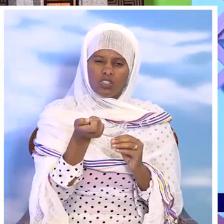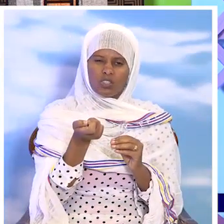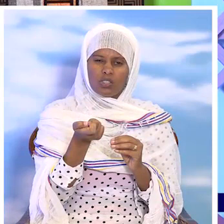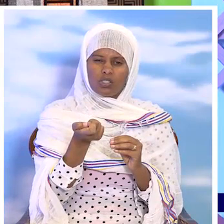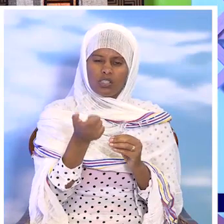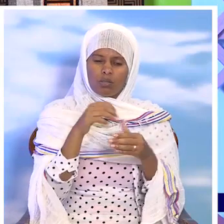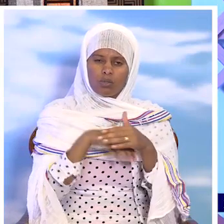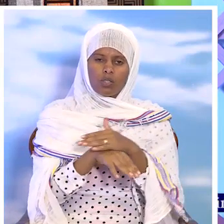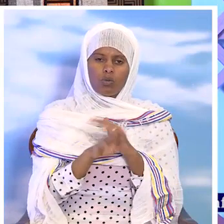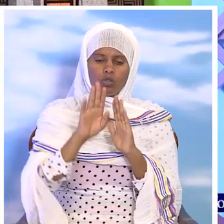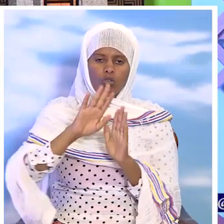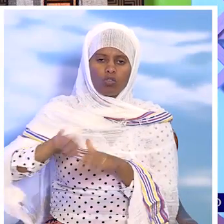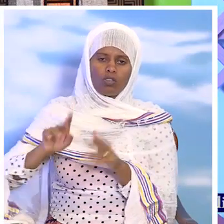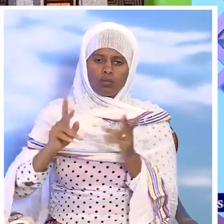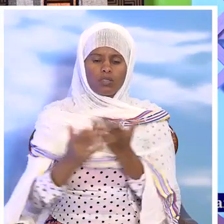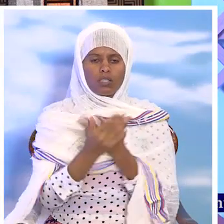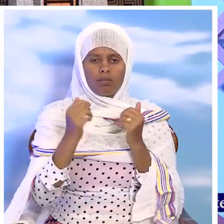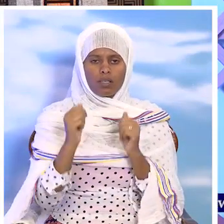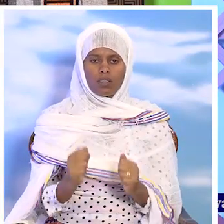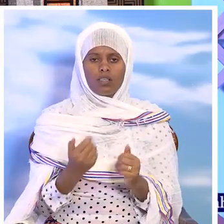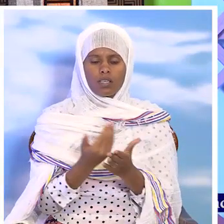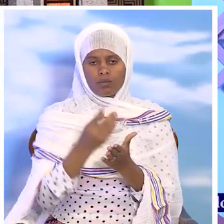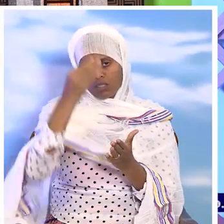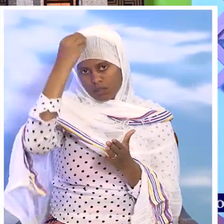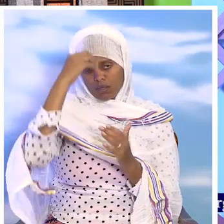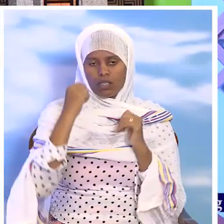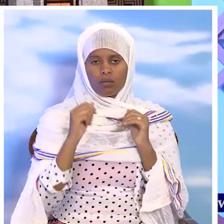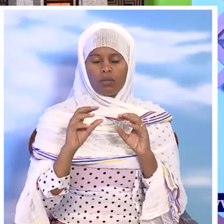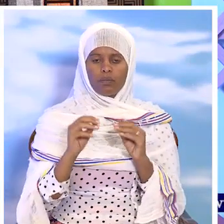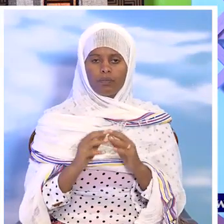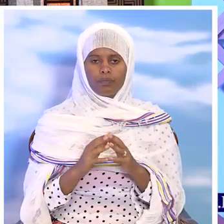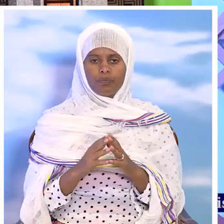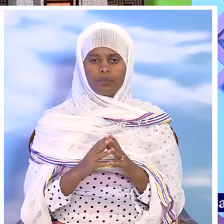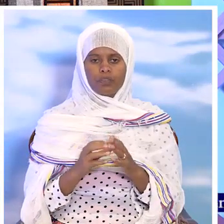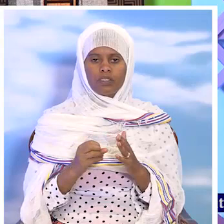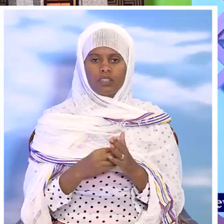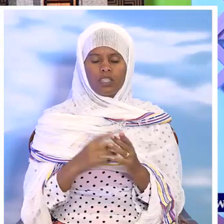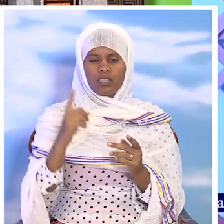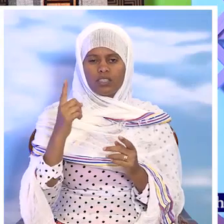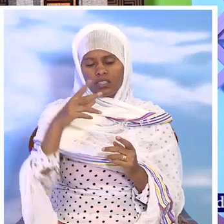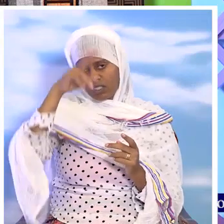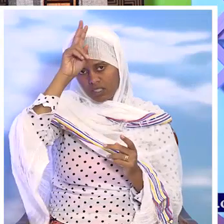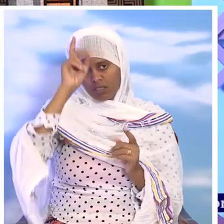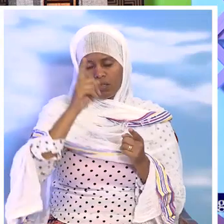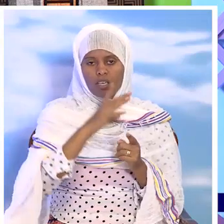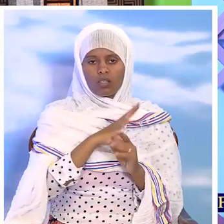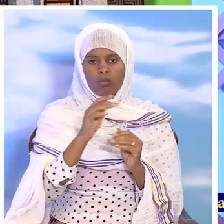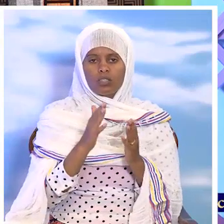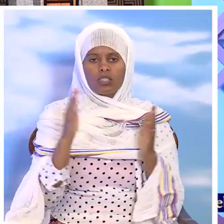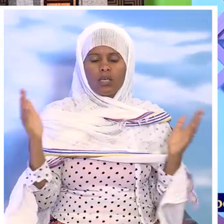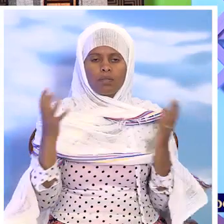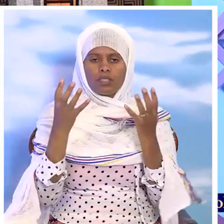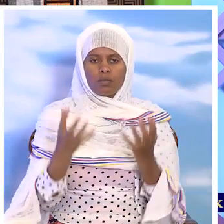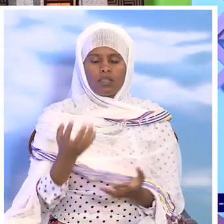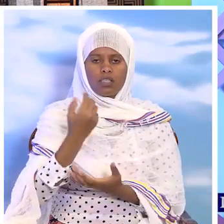መእተዊ ክንገድፈሉ ከምዘይግበኣና ካብዚ ክንምሃር ንኽእል ኢና ማለት እዩ። ስለዚ ሓንሳ ብ ፀላእ ሰናያት ዲያብሎስ ንሕር ኣቲካ ትዝዓብየት ዝኸበለ ሓጢኣት